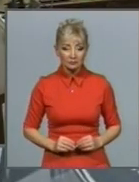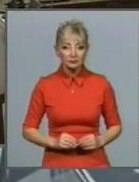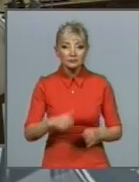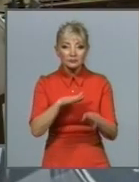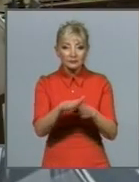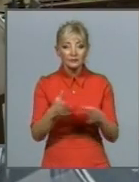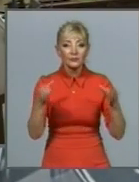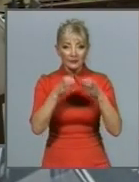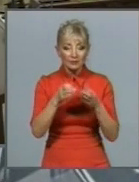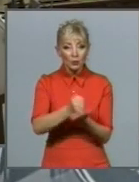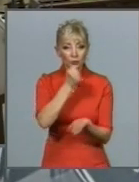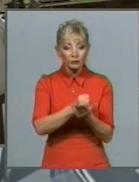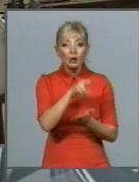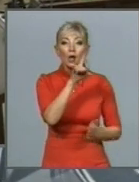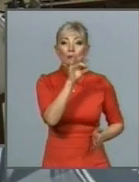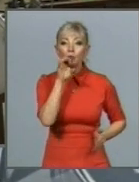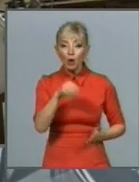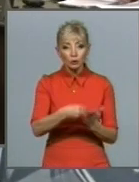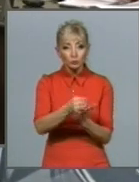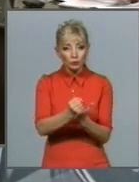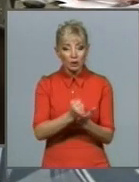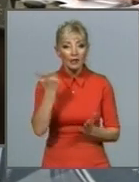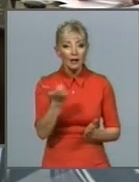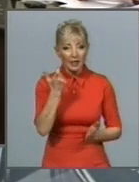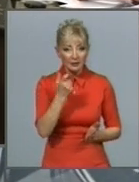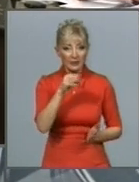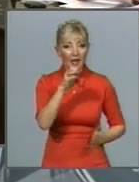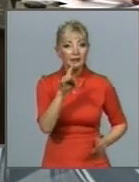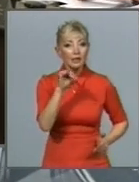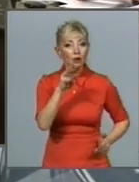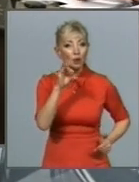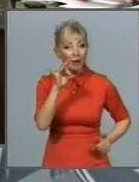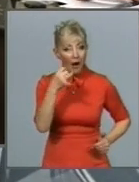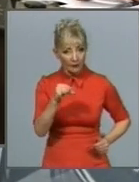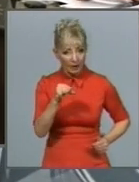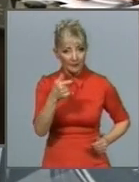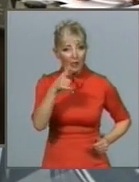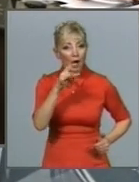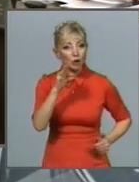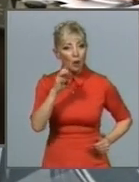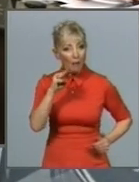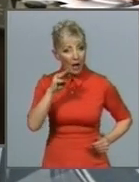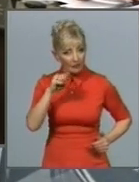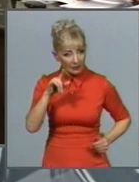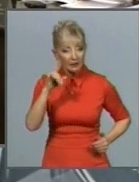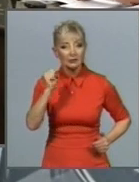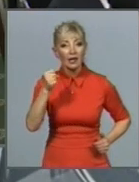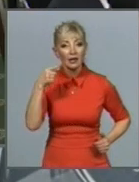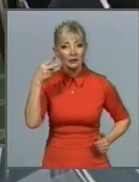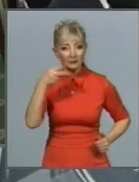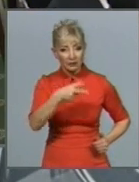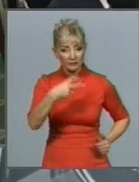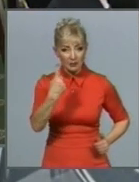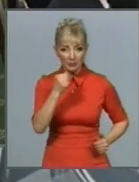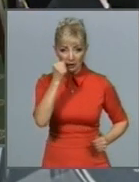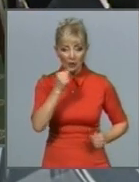Виконавчий комітет схвалив проект бюджету Харківської територіальної громади на наступний 2021 рік і рекомендував його на